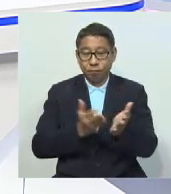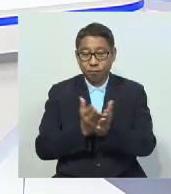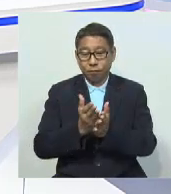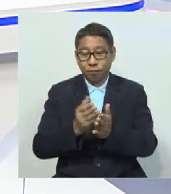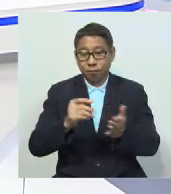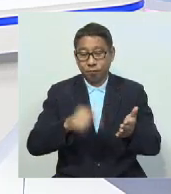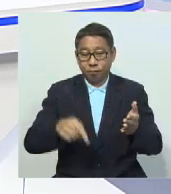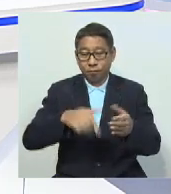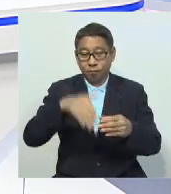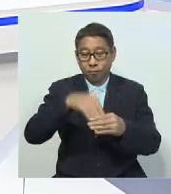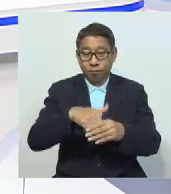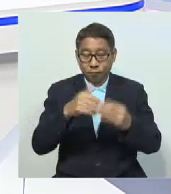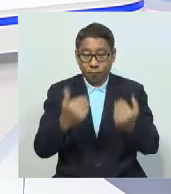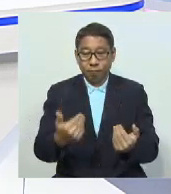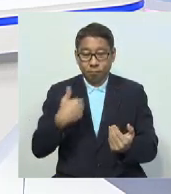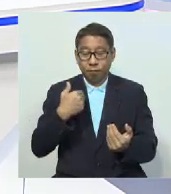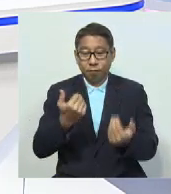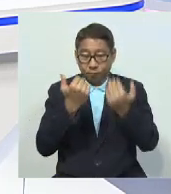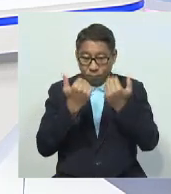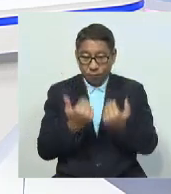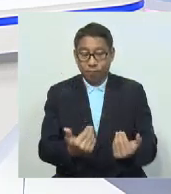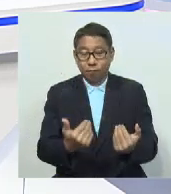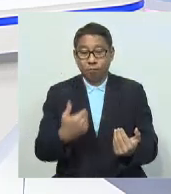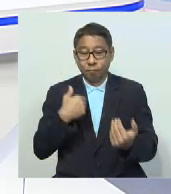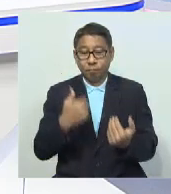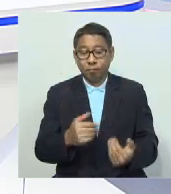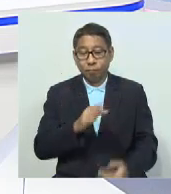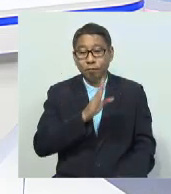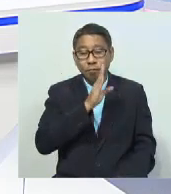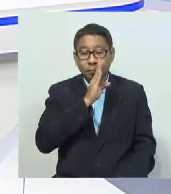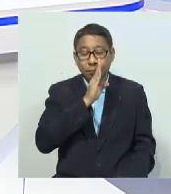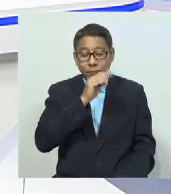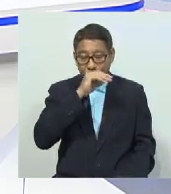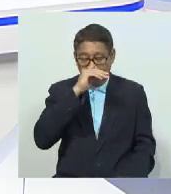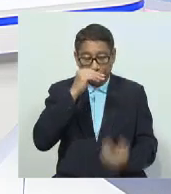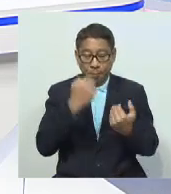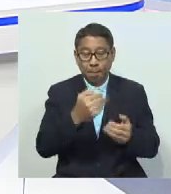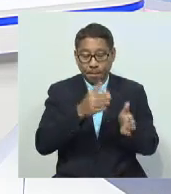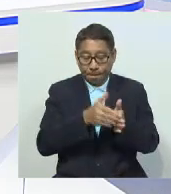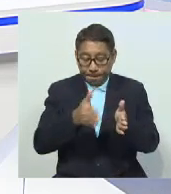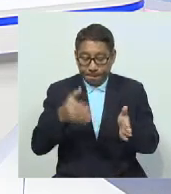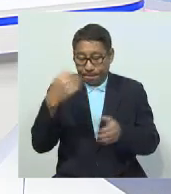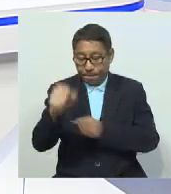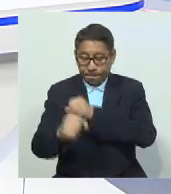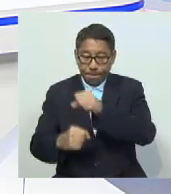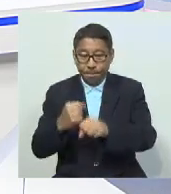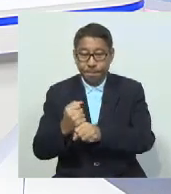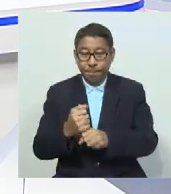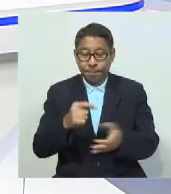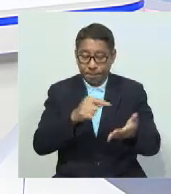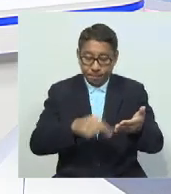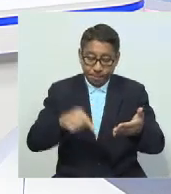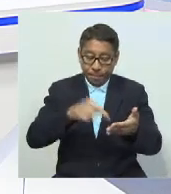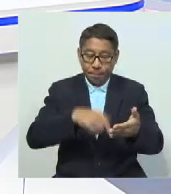เลือกตั้งในการเลือกตั้งครั้งนี้ย้ำว่าเฉพาะครั้งนี้นะคะแล้วก็ถ ้าอีก10ปี ใช่แล้วก็ถ้าใครที่ก